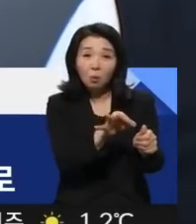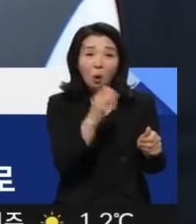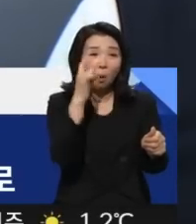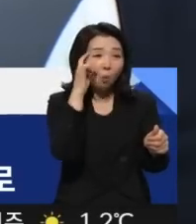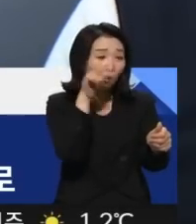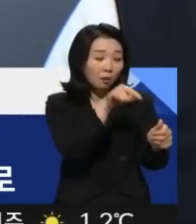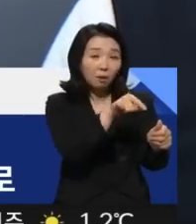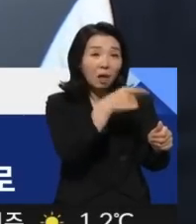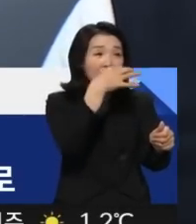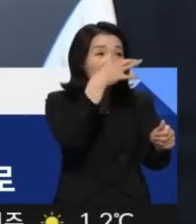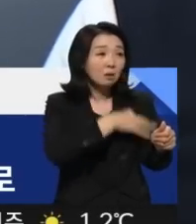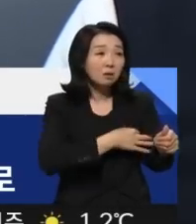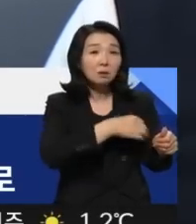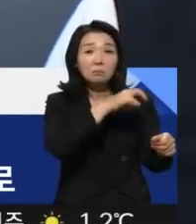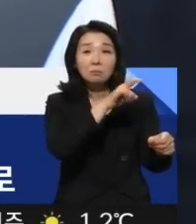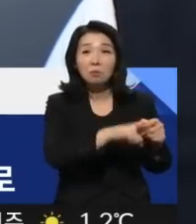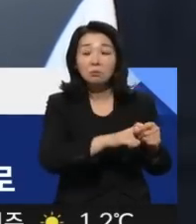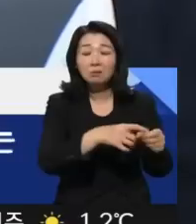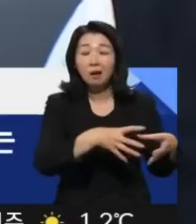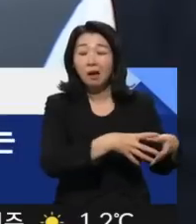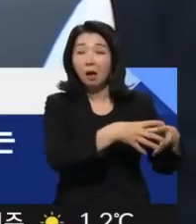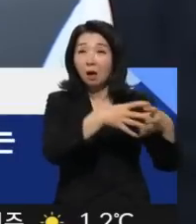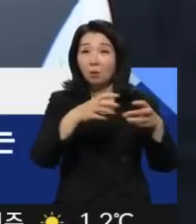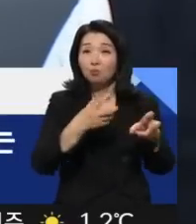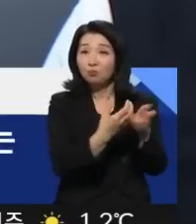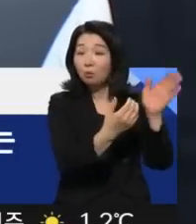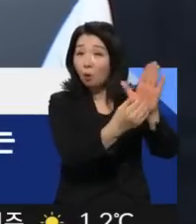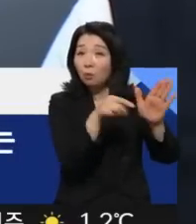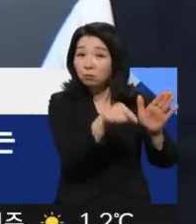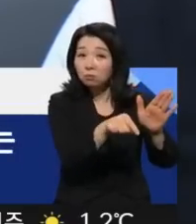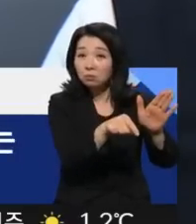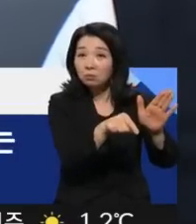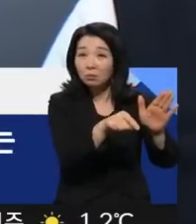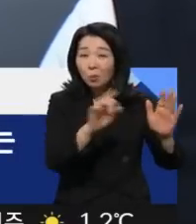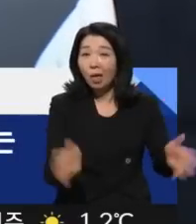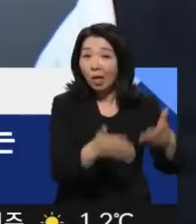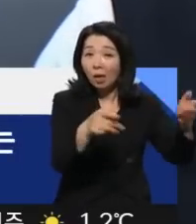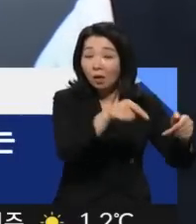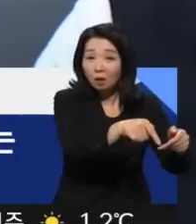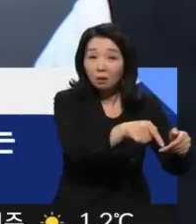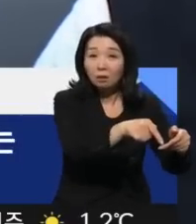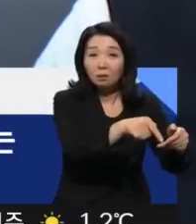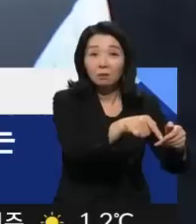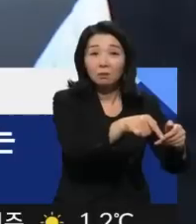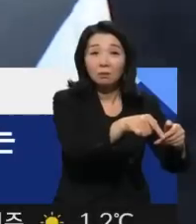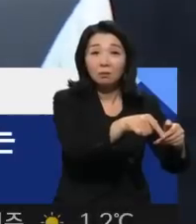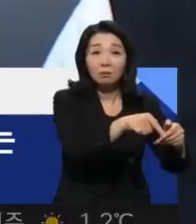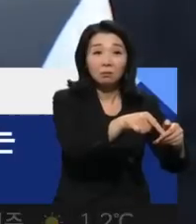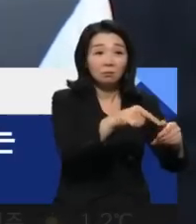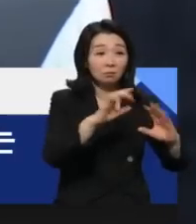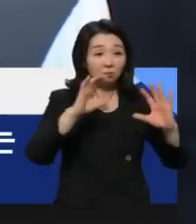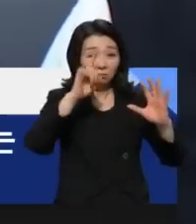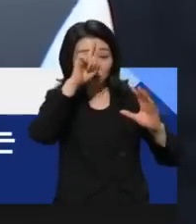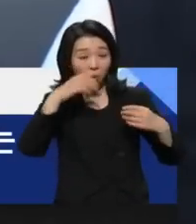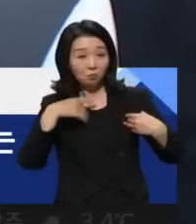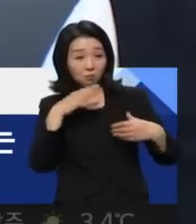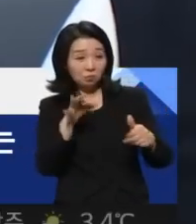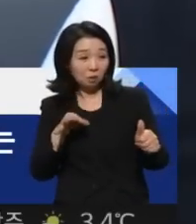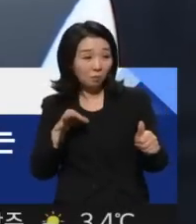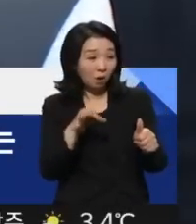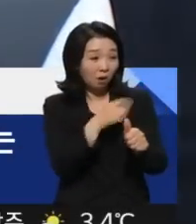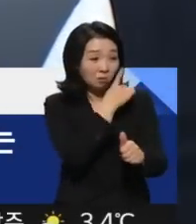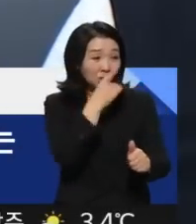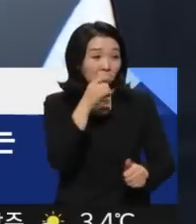자기들의 이익을 위해서 집단적인 힘으로 운송 거부한다? 그리고 그것을 주동한다? 여기에 과연 이 보조금을 주어야 되는 근거가